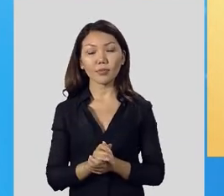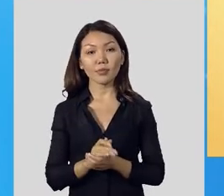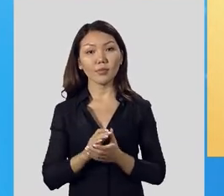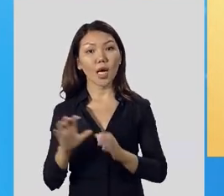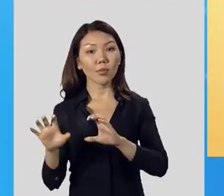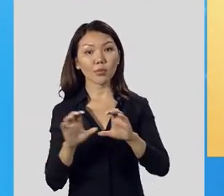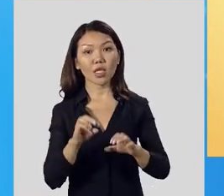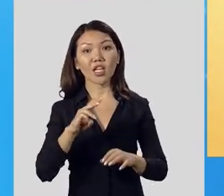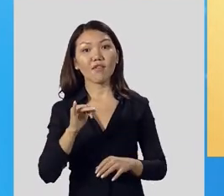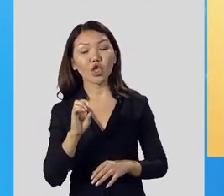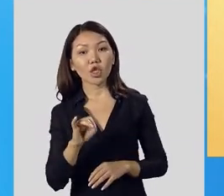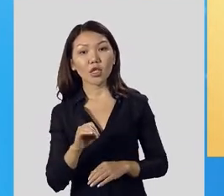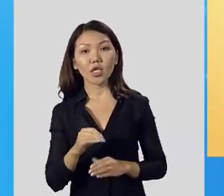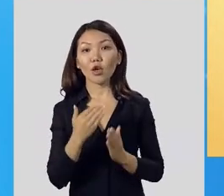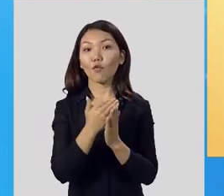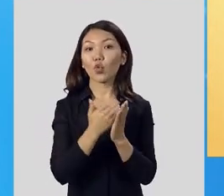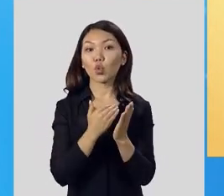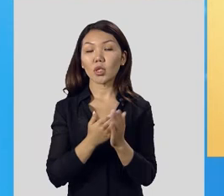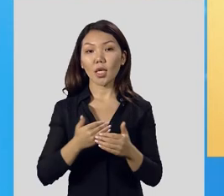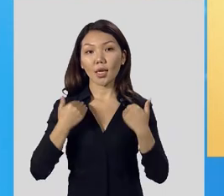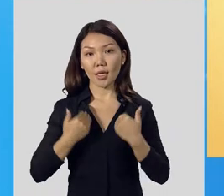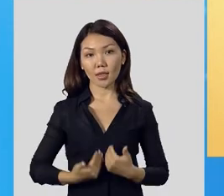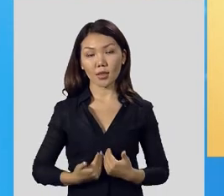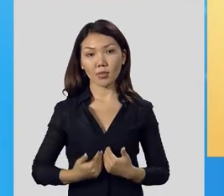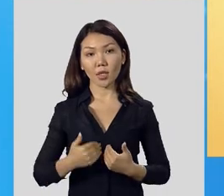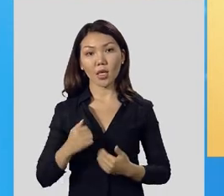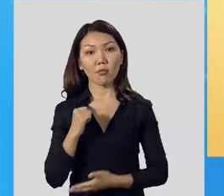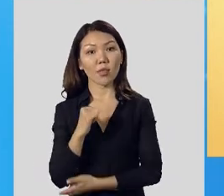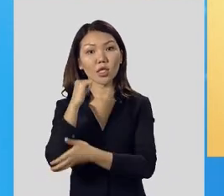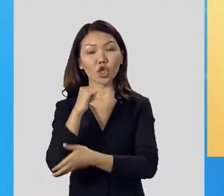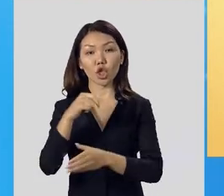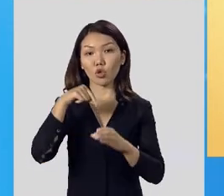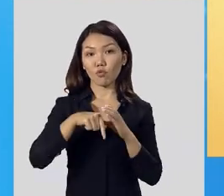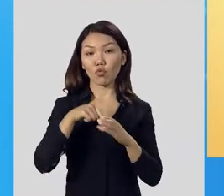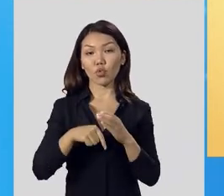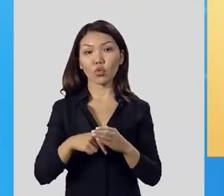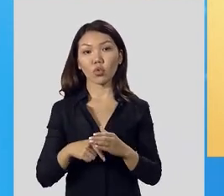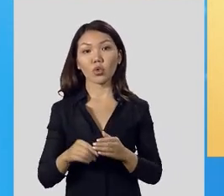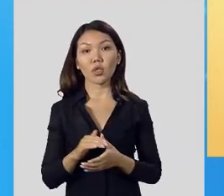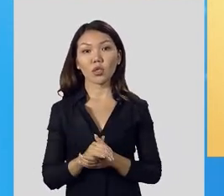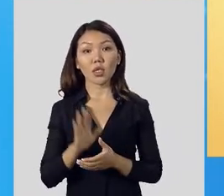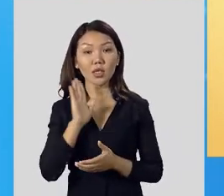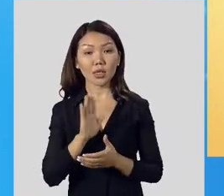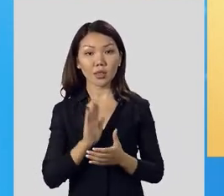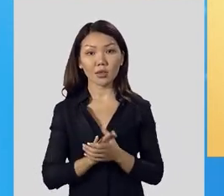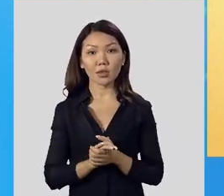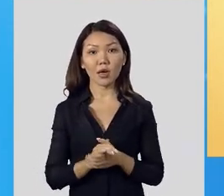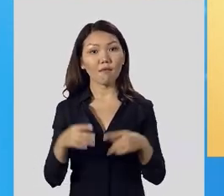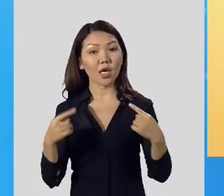функции организма и поддержание состава внутренней среды. В различных